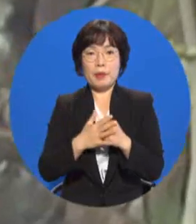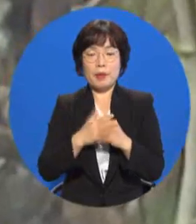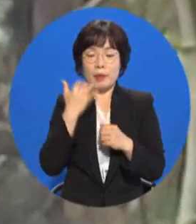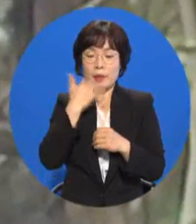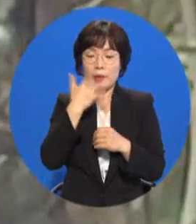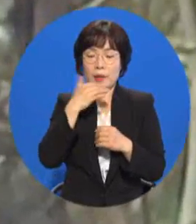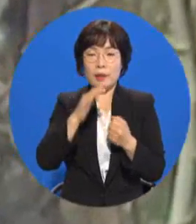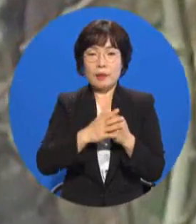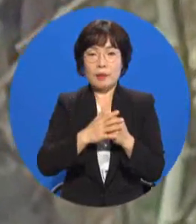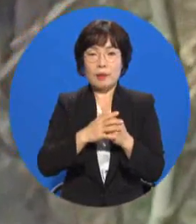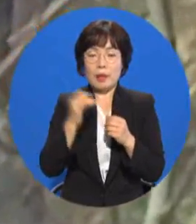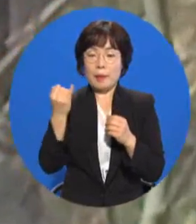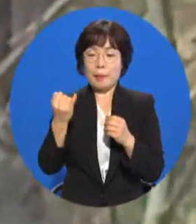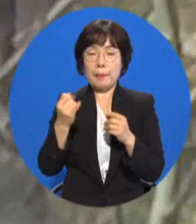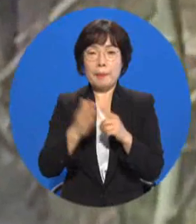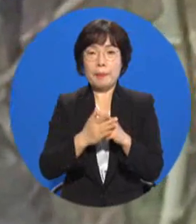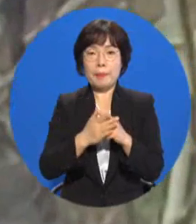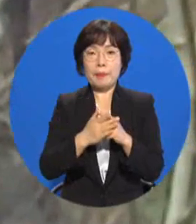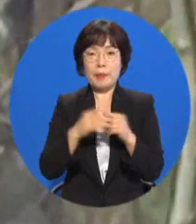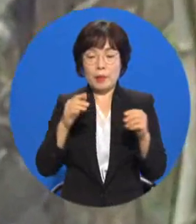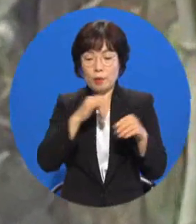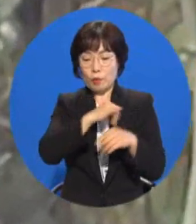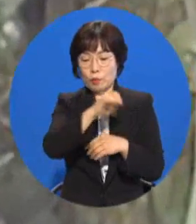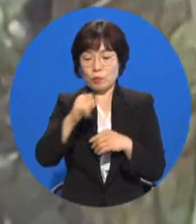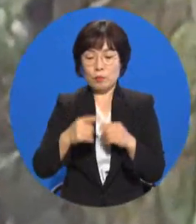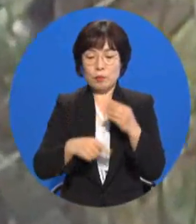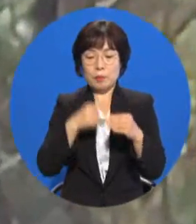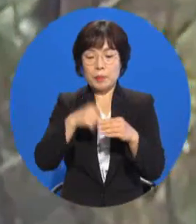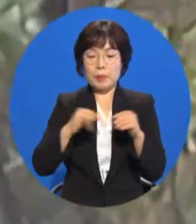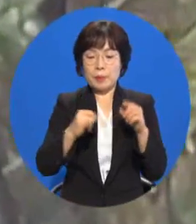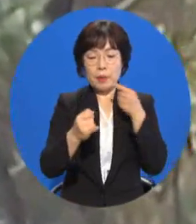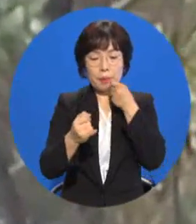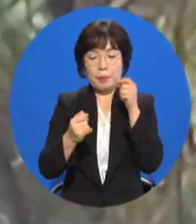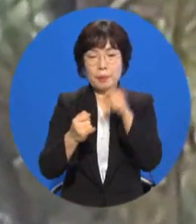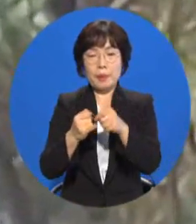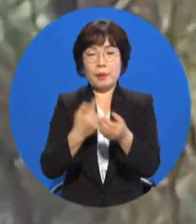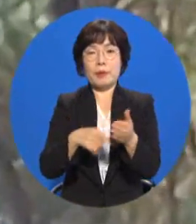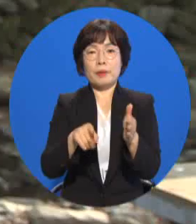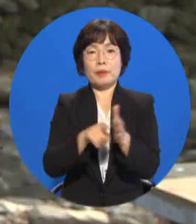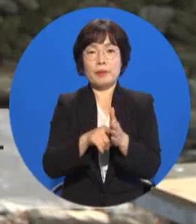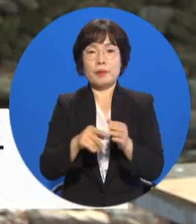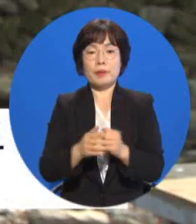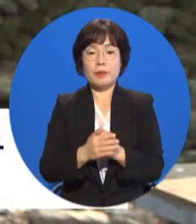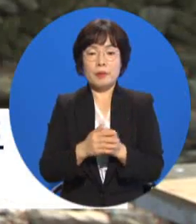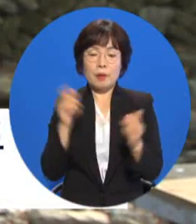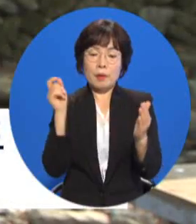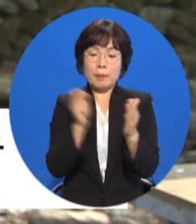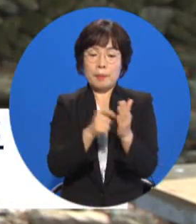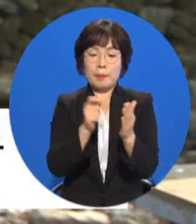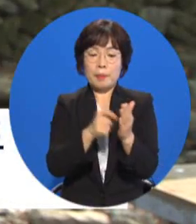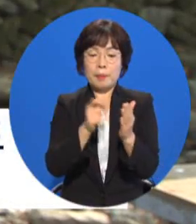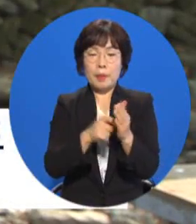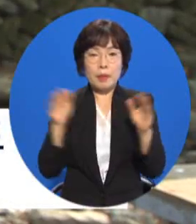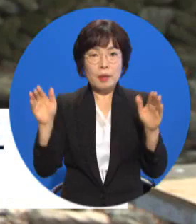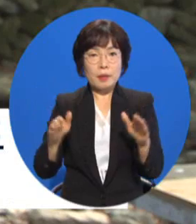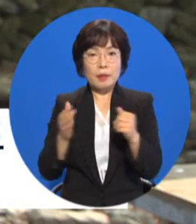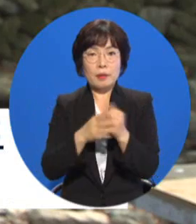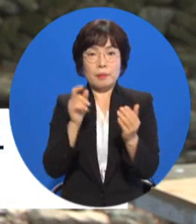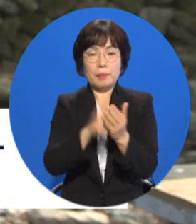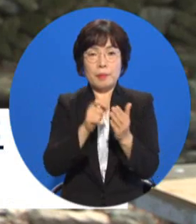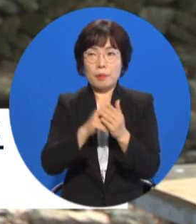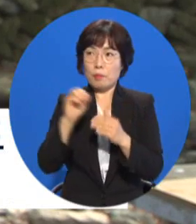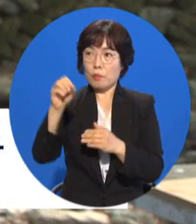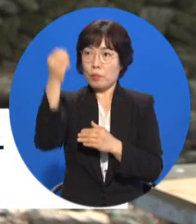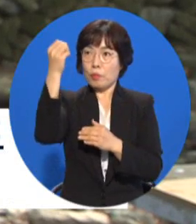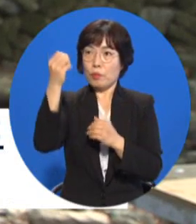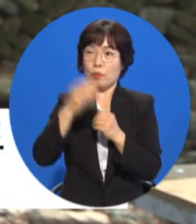오색 딱따구리 암컷으로 동면 중인 벌레를 잡아먹는 겁니다. 탁탁 때리기 때문에 그 올라다 보면서도